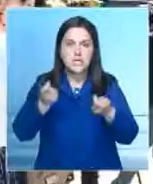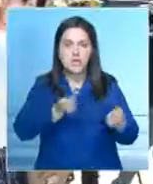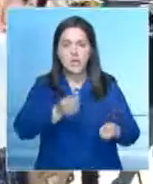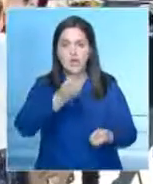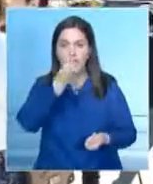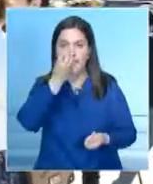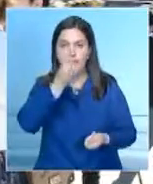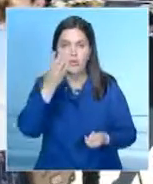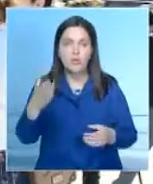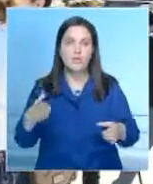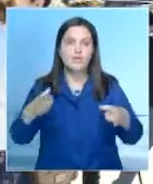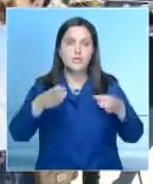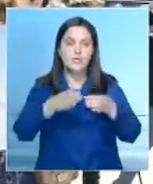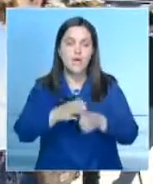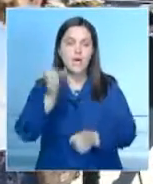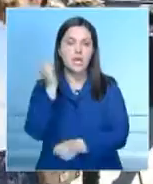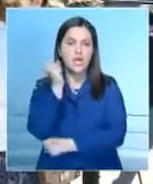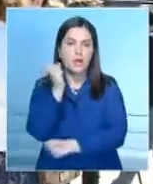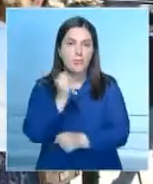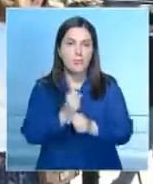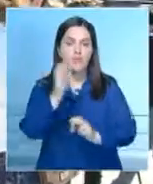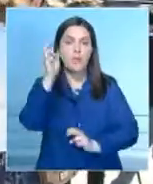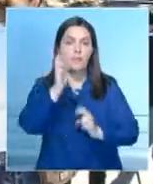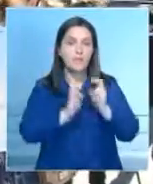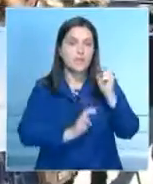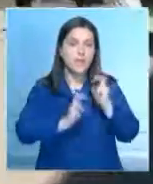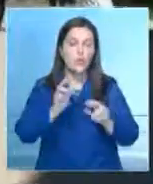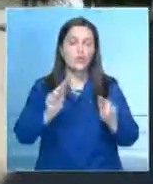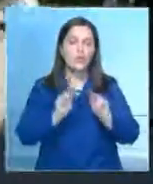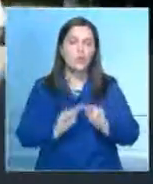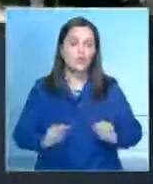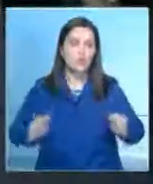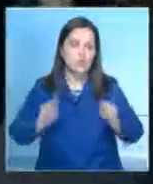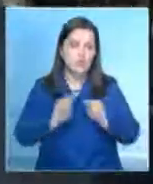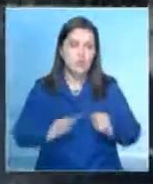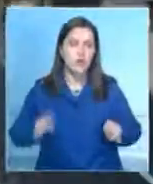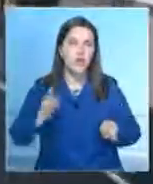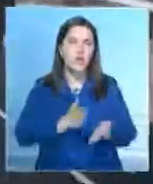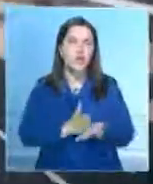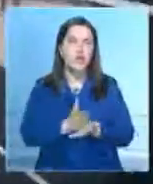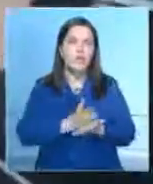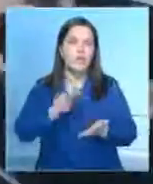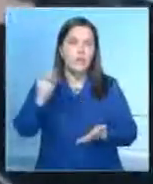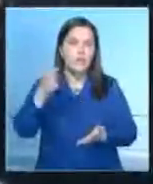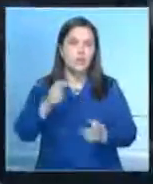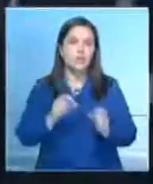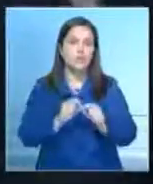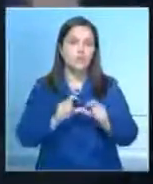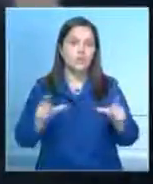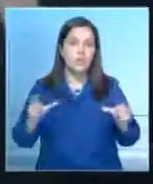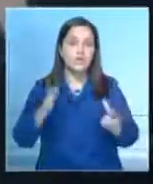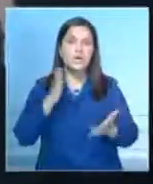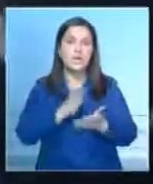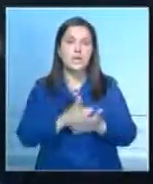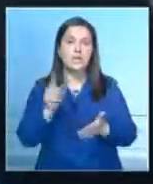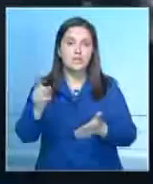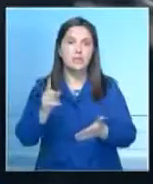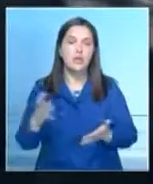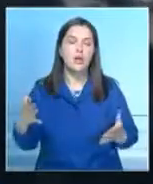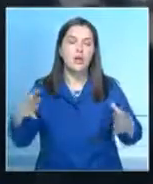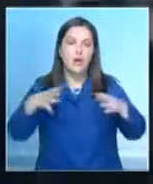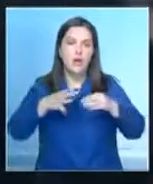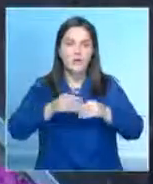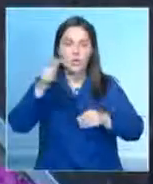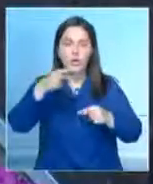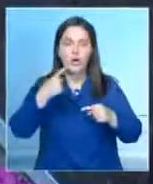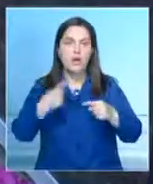процессии несут цветы. В их составе работники предприятий и госучреждений, учителя, ветераны и школьники. Общее горе